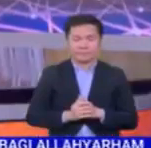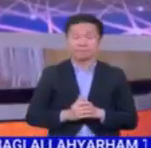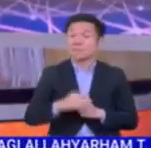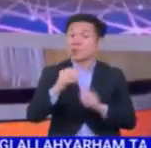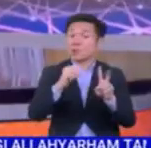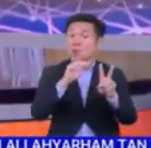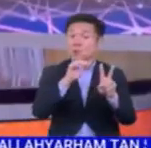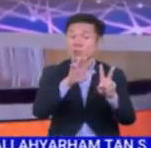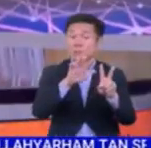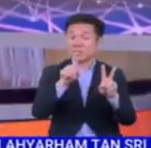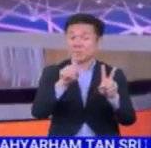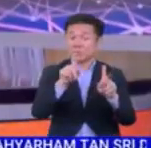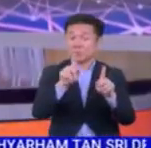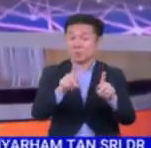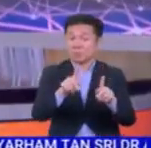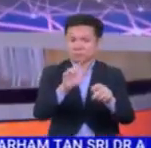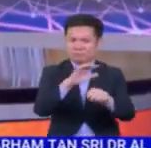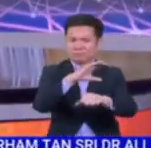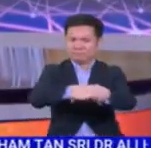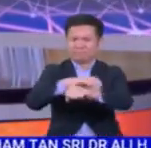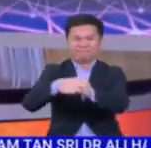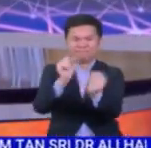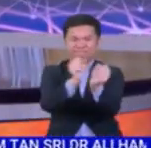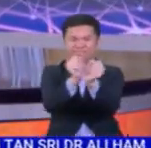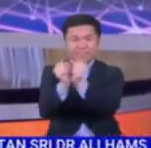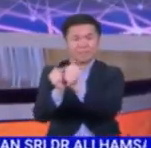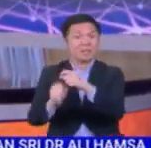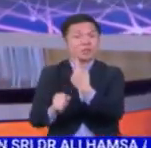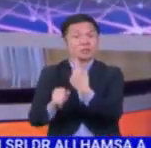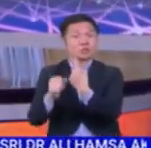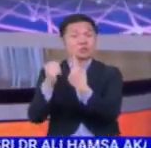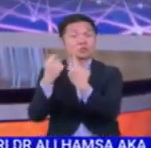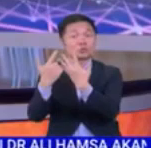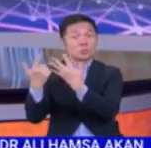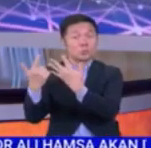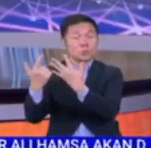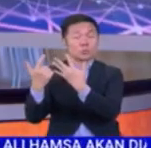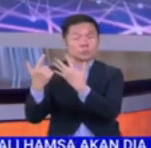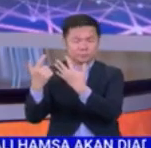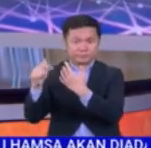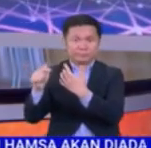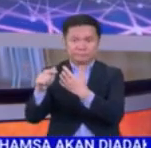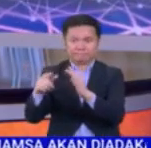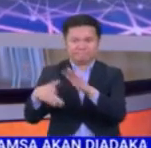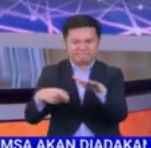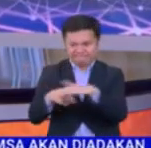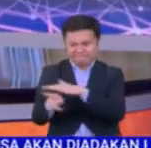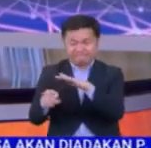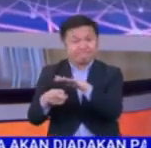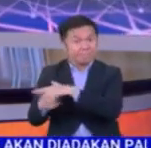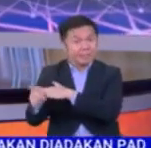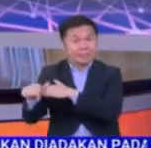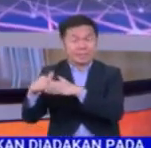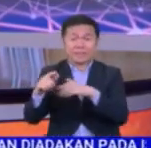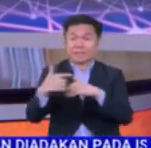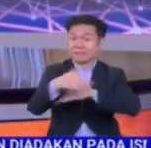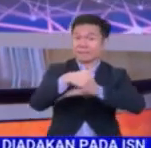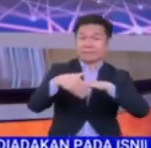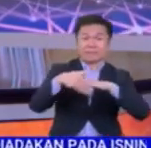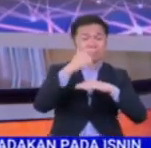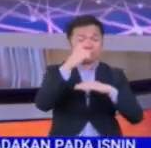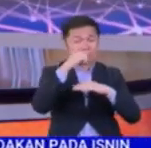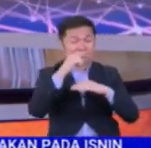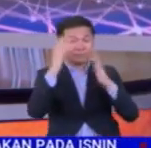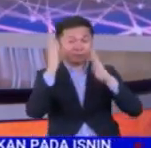E250 satu individu ditahan dan 177 kiss penyelundupan direcord kan di sempadan Malaysia Thailand